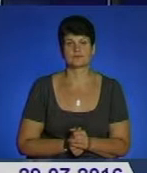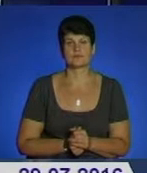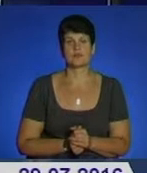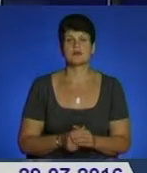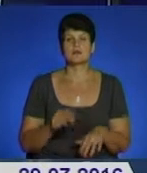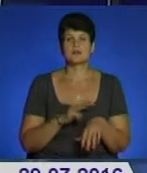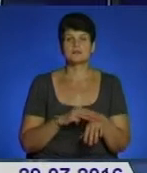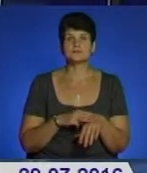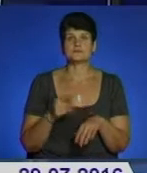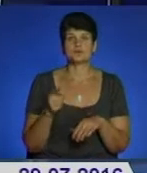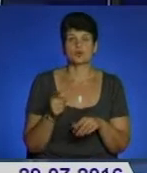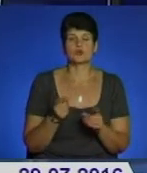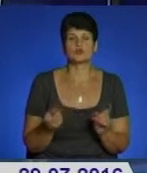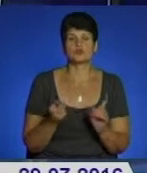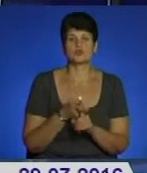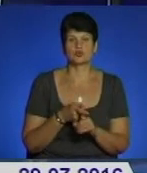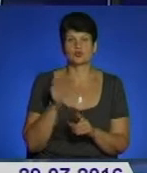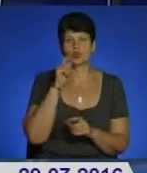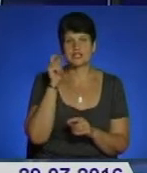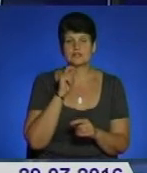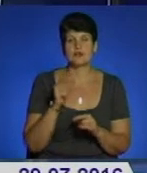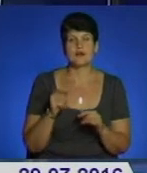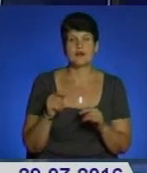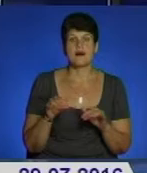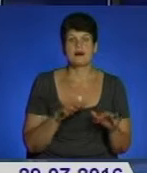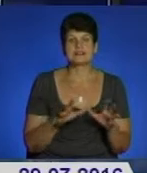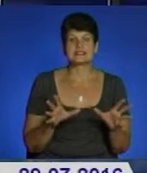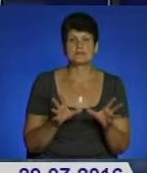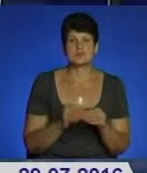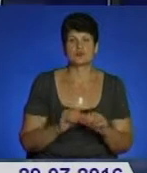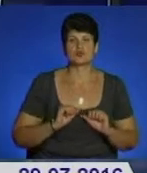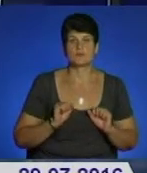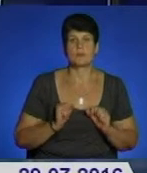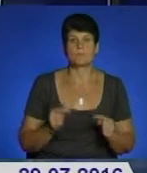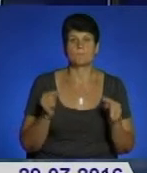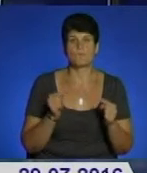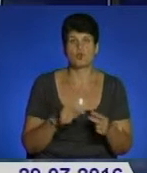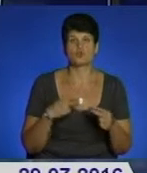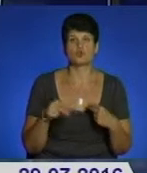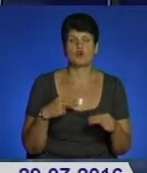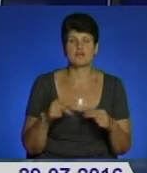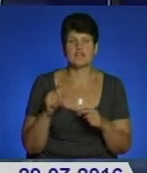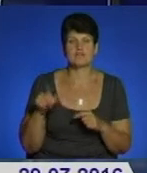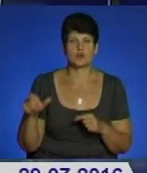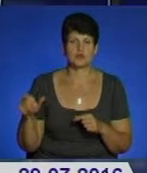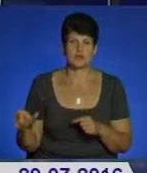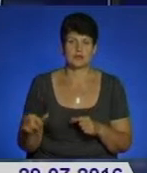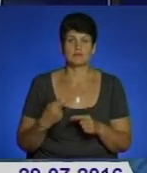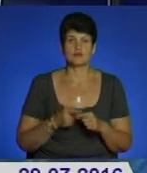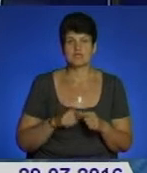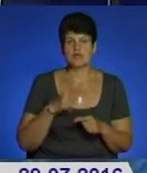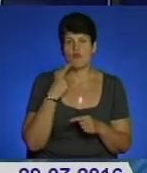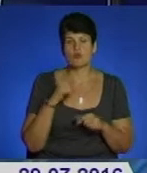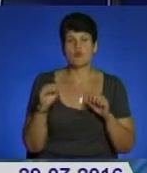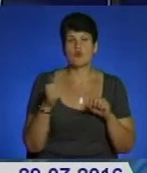Правоохоронці Тернопільщини долучилися до всеукраїнської акції спільними зусиллями проти торгівлі людьми, повідомляє сектор комунікації